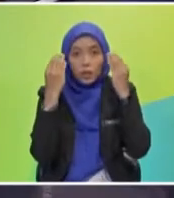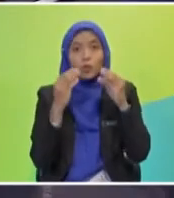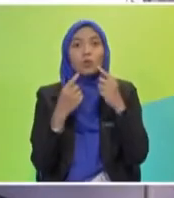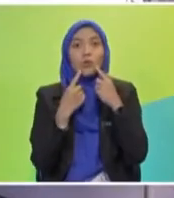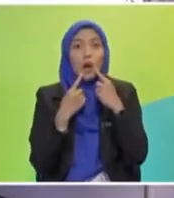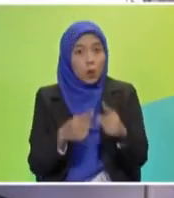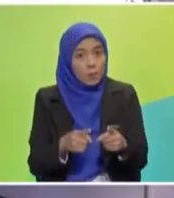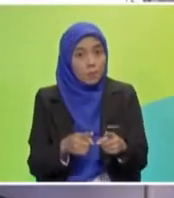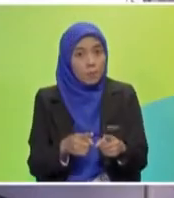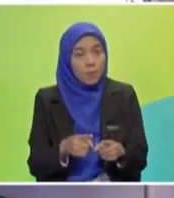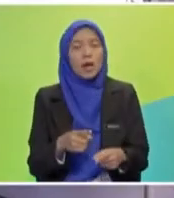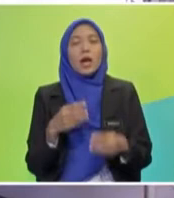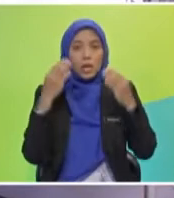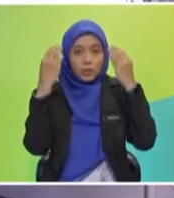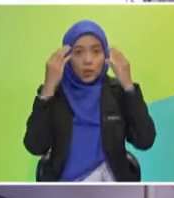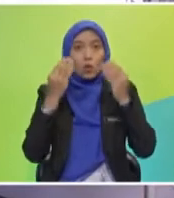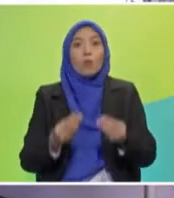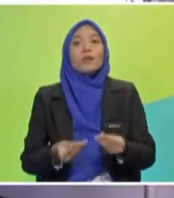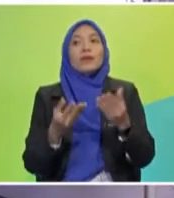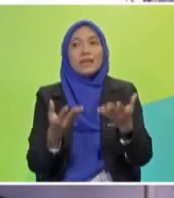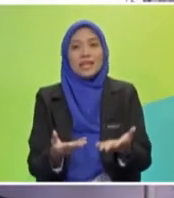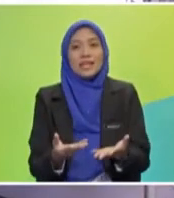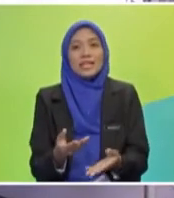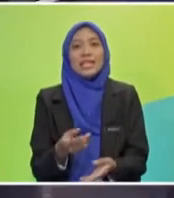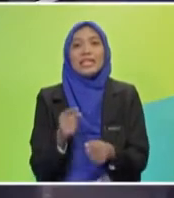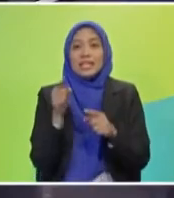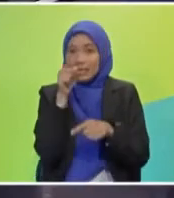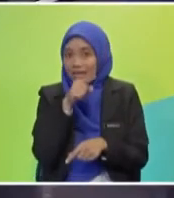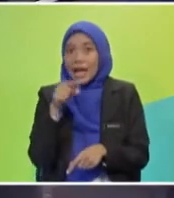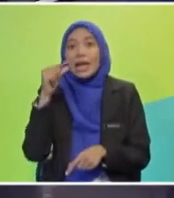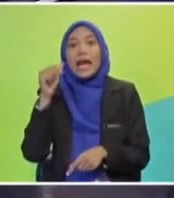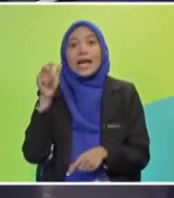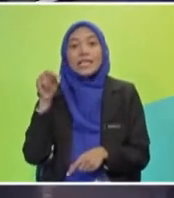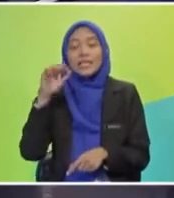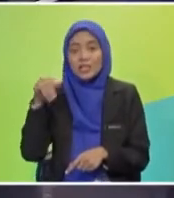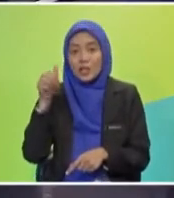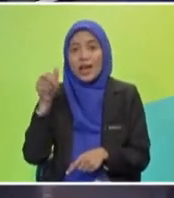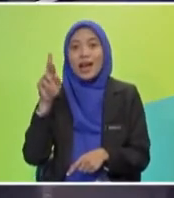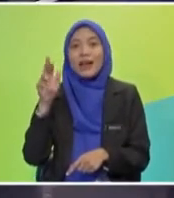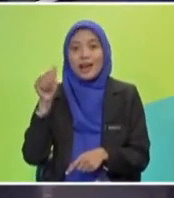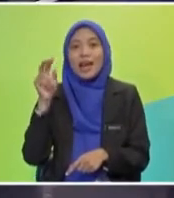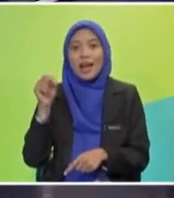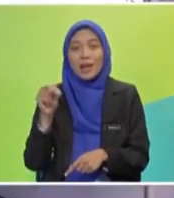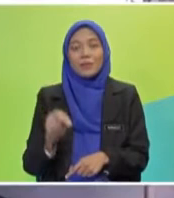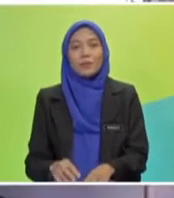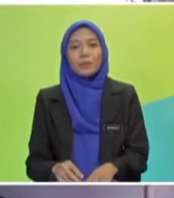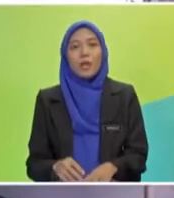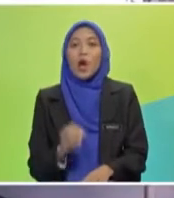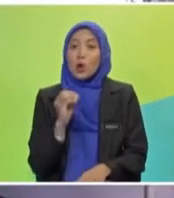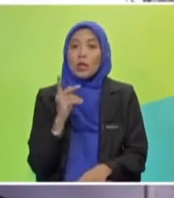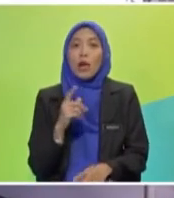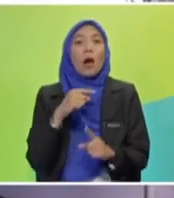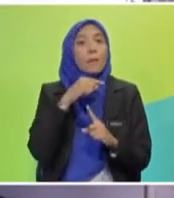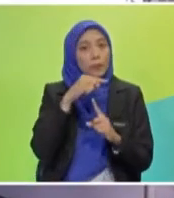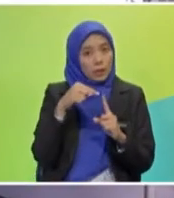masalah cikgu, yeah, kita akan beri ganjaran untuk dia. Okey. Baik, jom. Baik. Okay, jadi bila